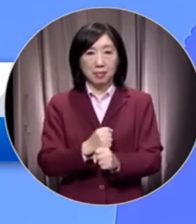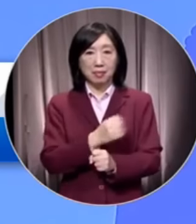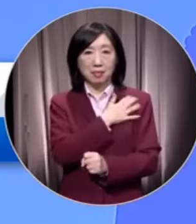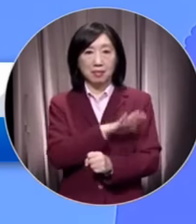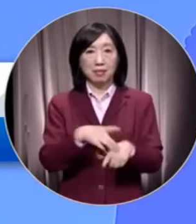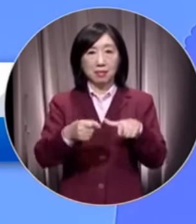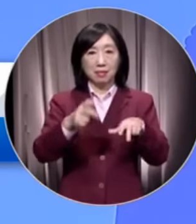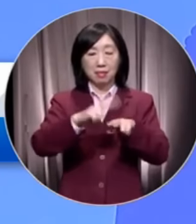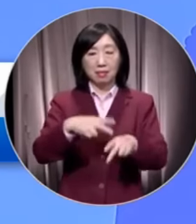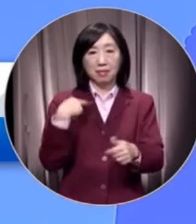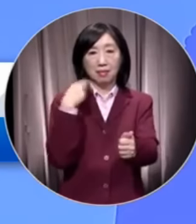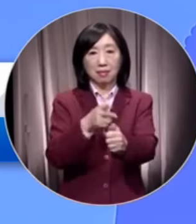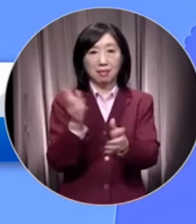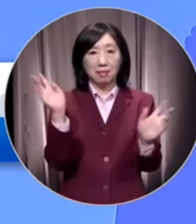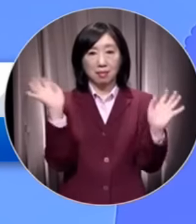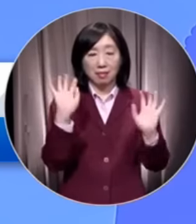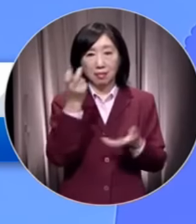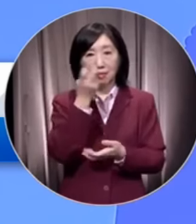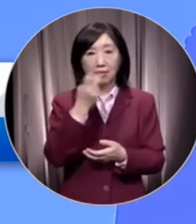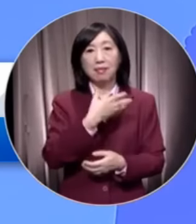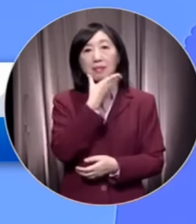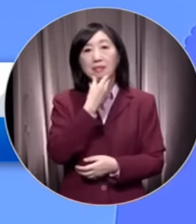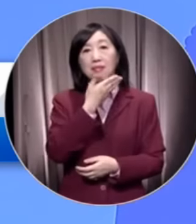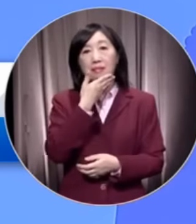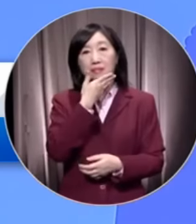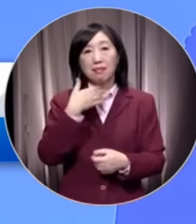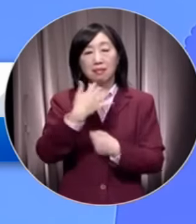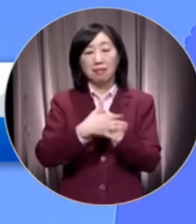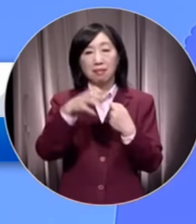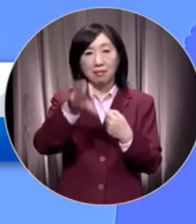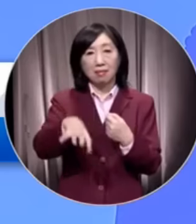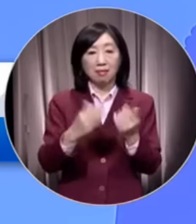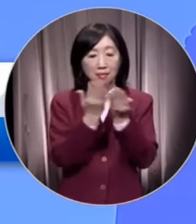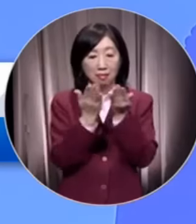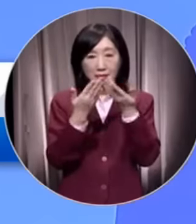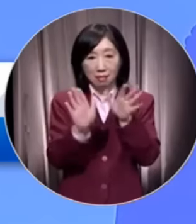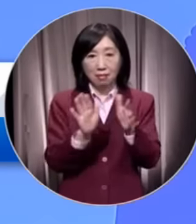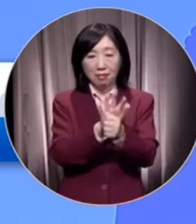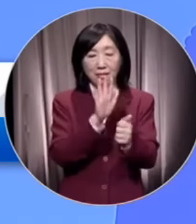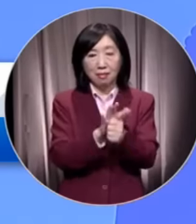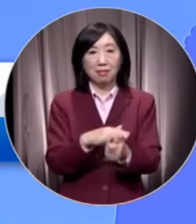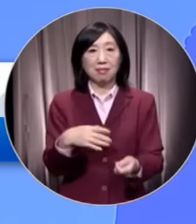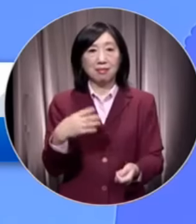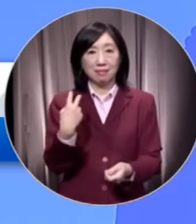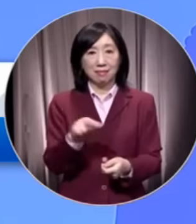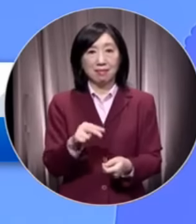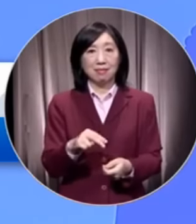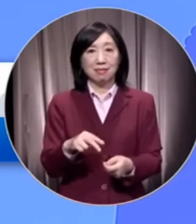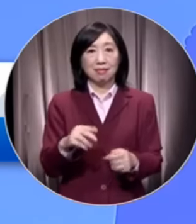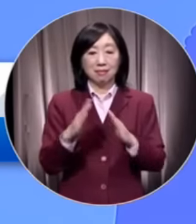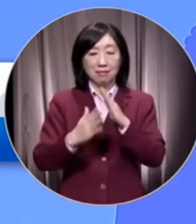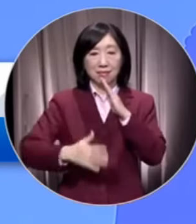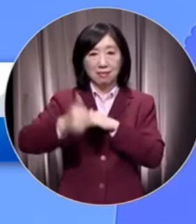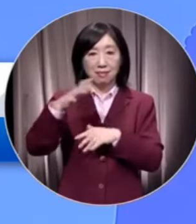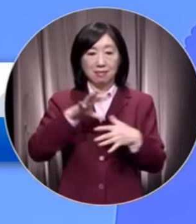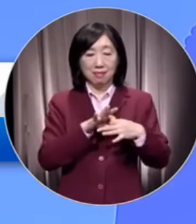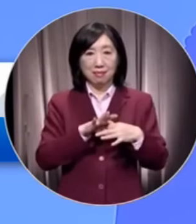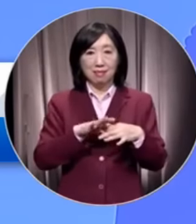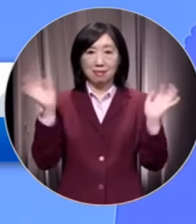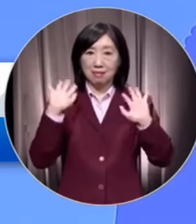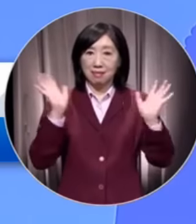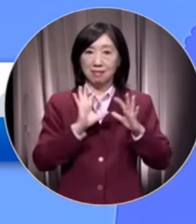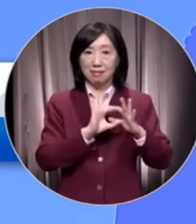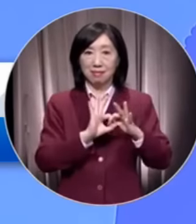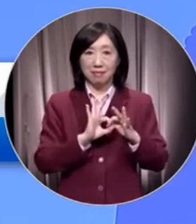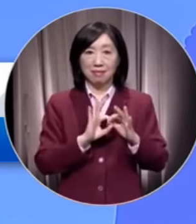共托育中心、幸福保卫站、课后辅导，以及我们所有家长关心的、孩子关